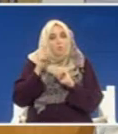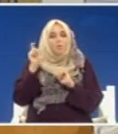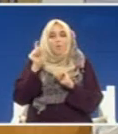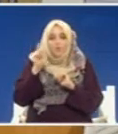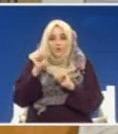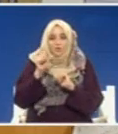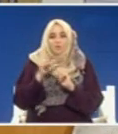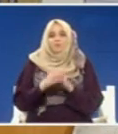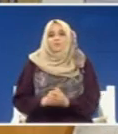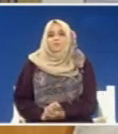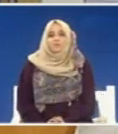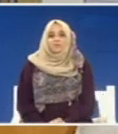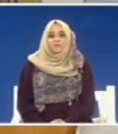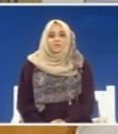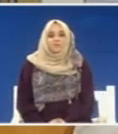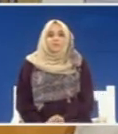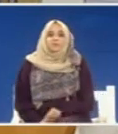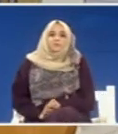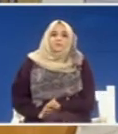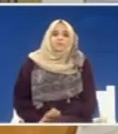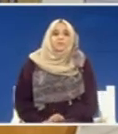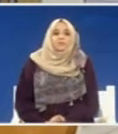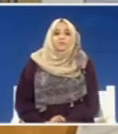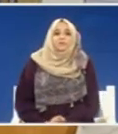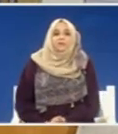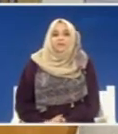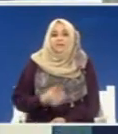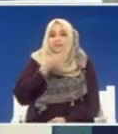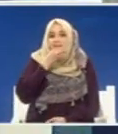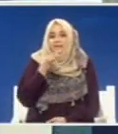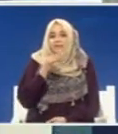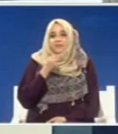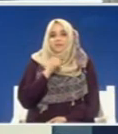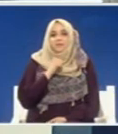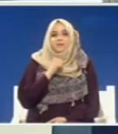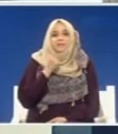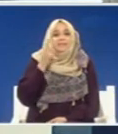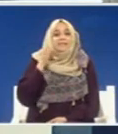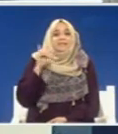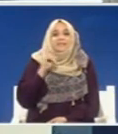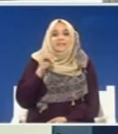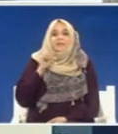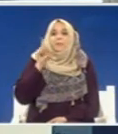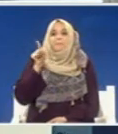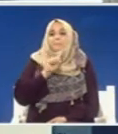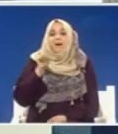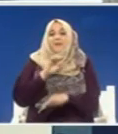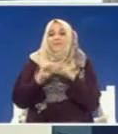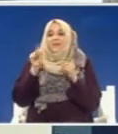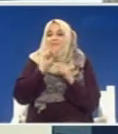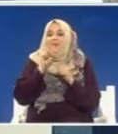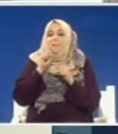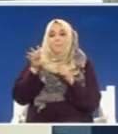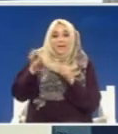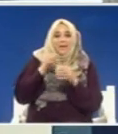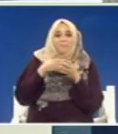الصحيح والأخلاق الصحيحة. هو شيخنا المشكلة أنها قالت ما كان لها، يعني ربما إذا لم تفعل هكذا كان سيقع بعض الظلم على